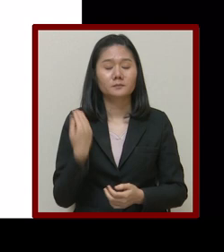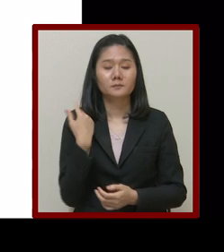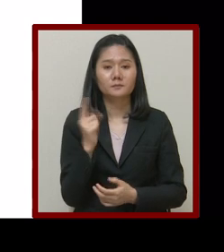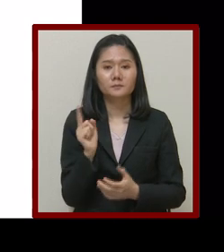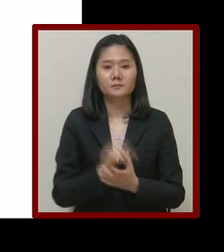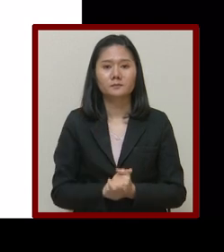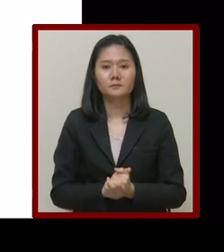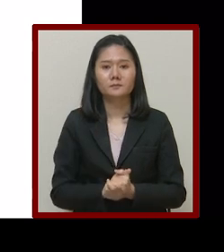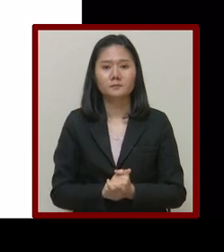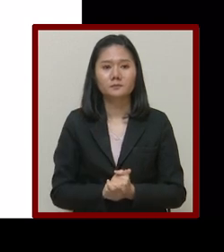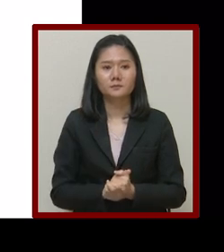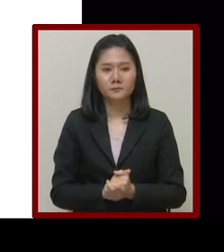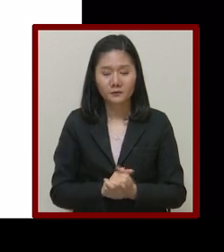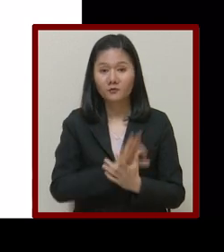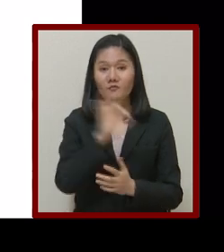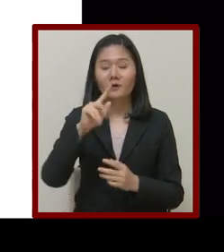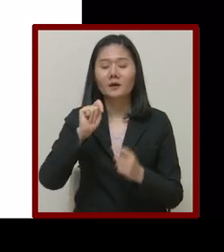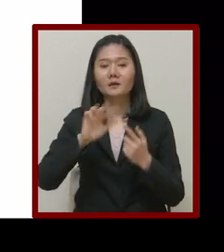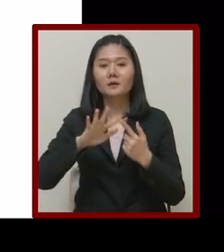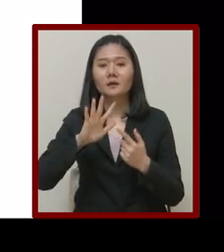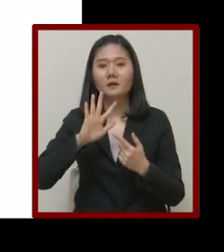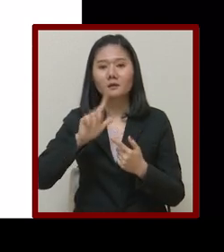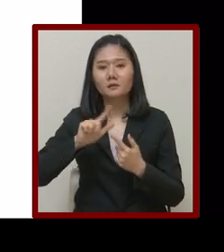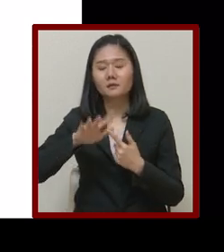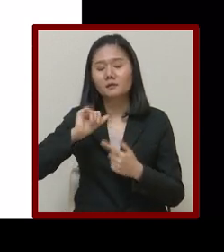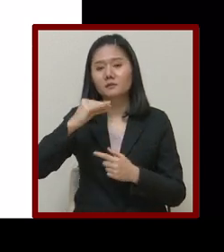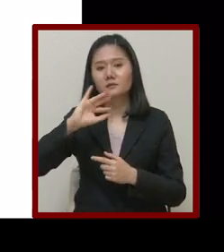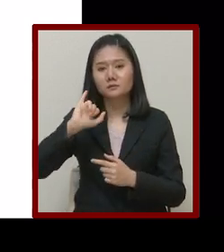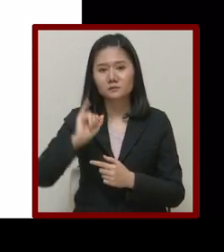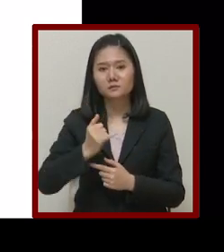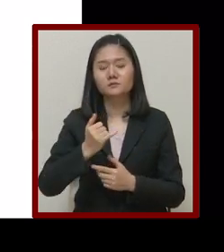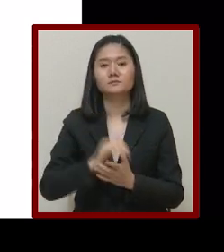ะว่าทลายโจร